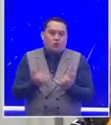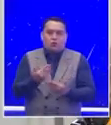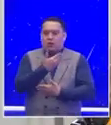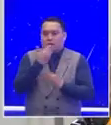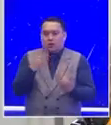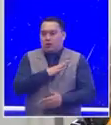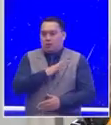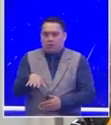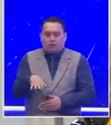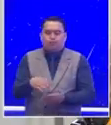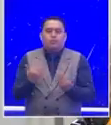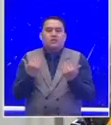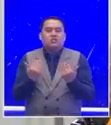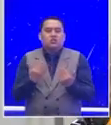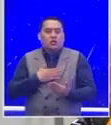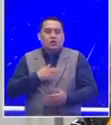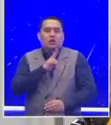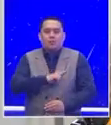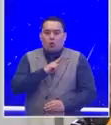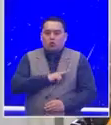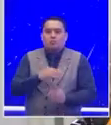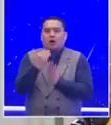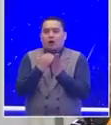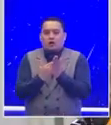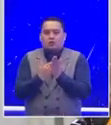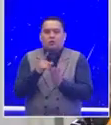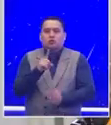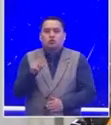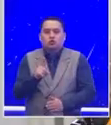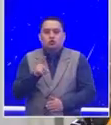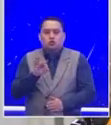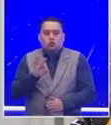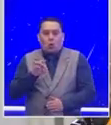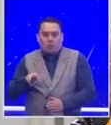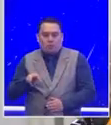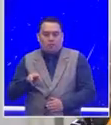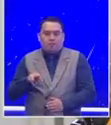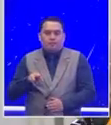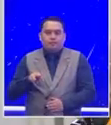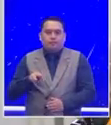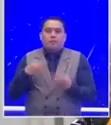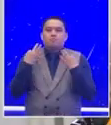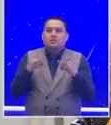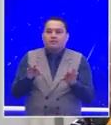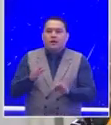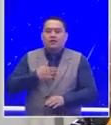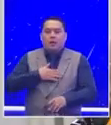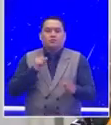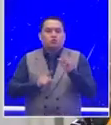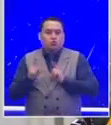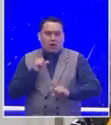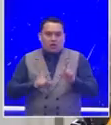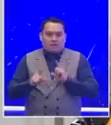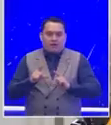не было. Мы сейчас стали работать в программе Zoom, которая позволяет нашим студентам